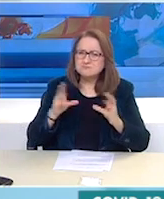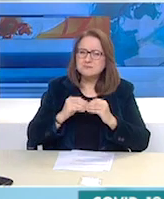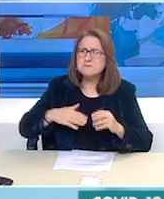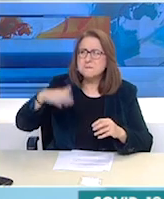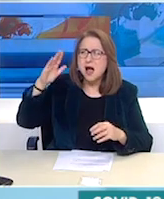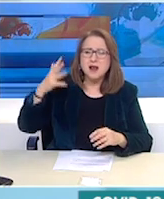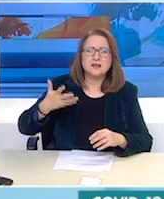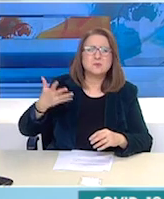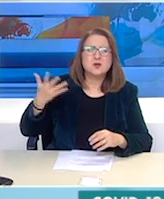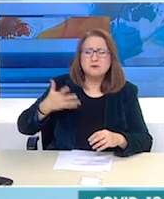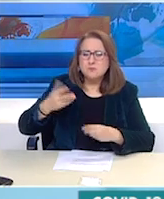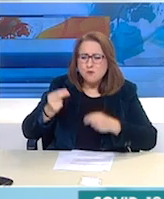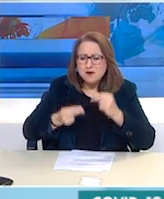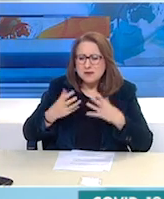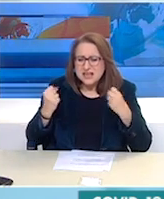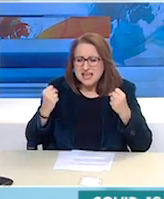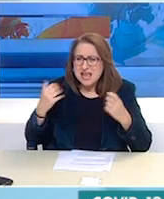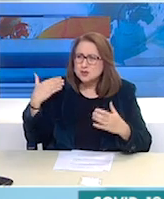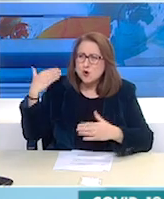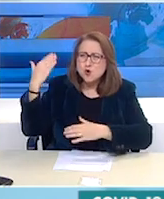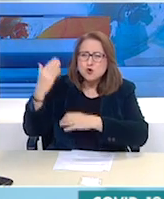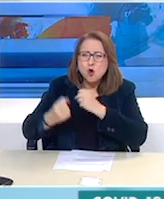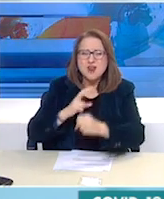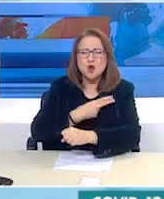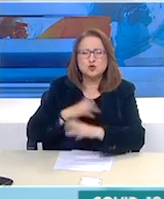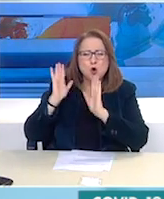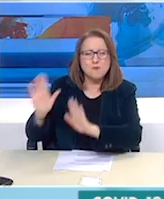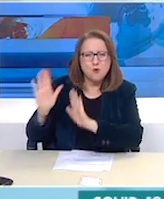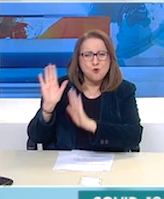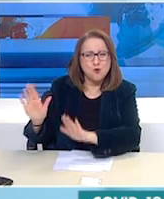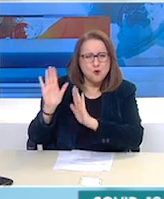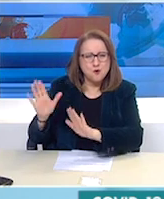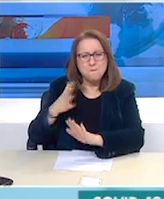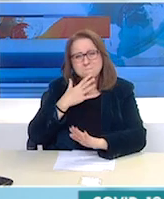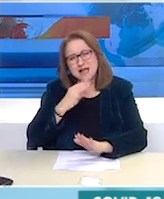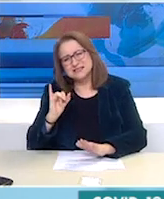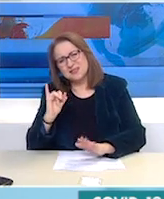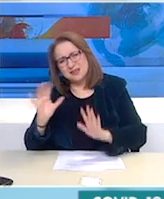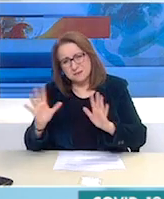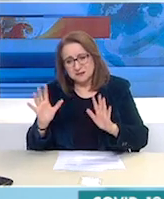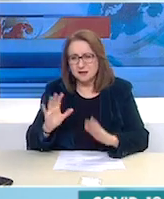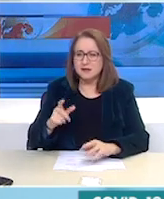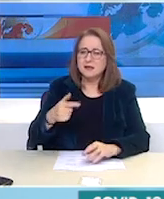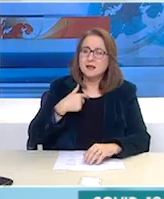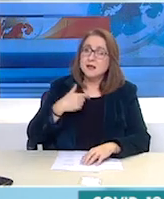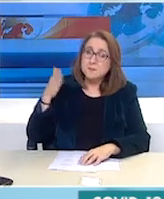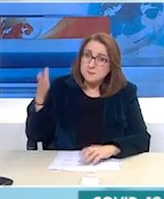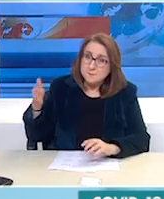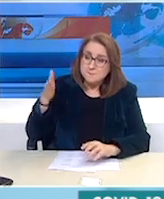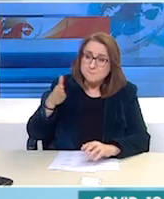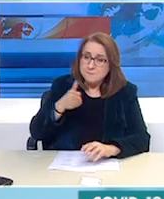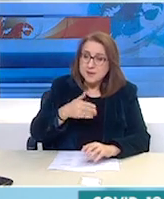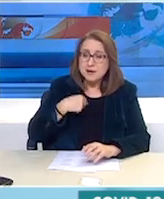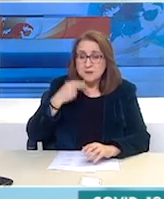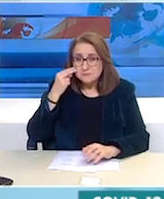της Αττικής. Σε συνέχεια της διερεύνησης επιβεβαιωμένων κρουσμάτων στα ίδια τα ιδρύματα ή στις επαφές τους. Οι